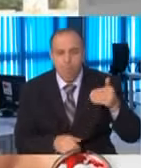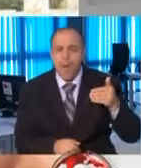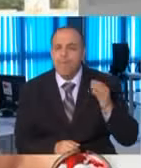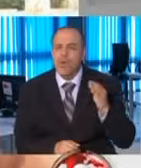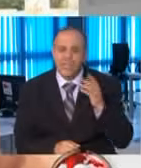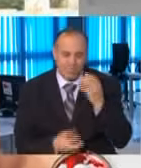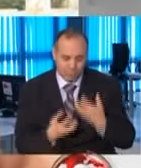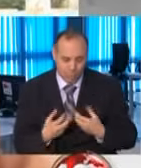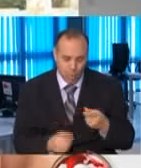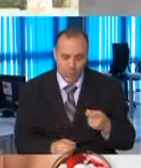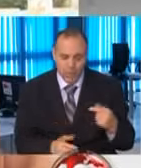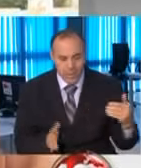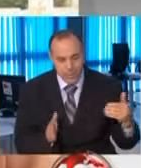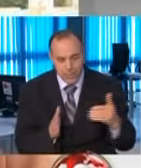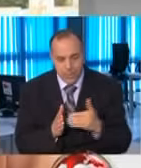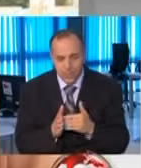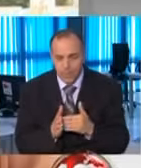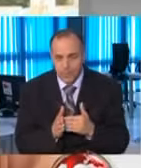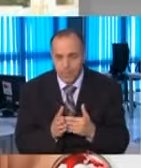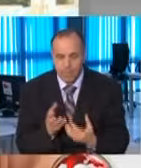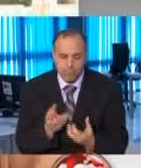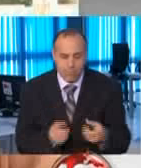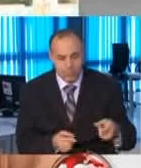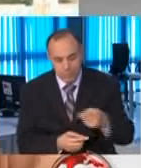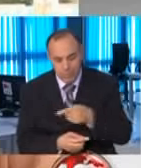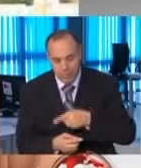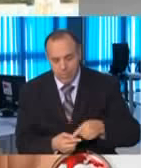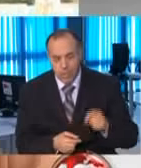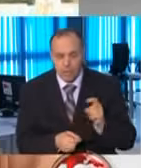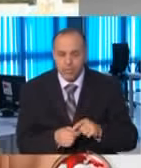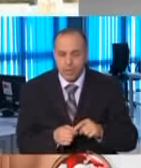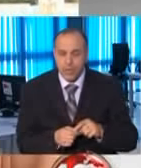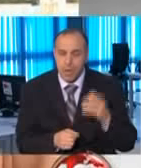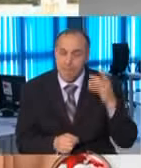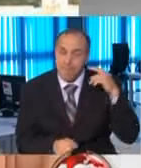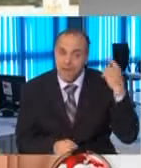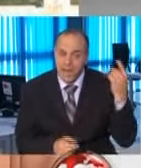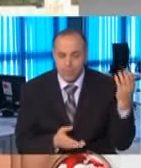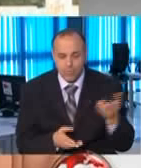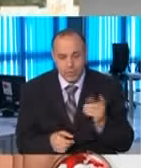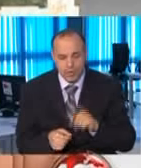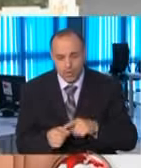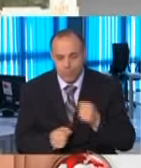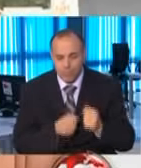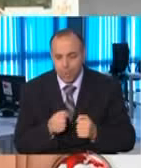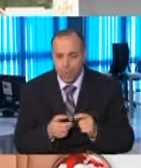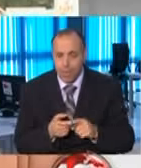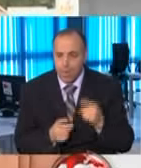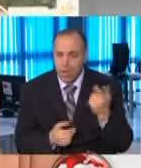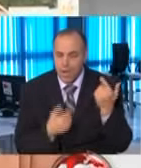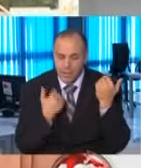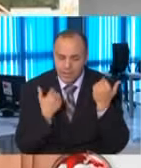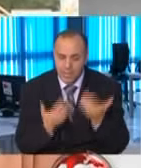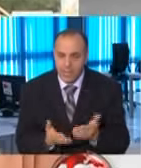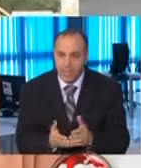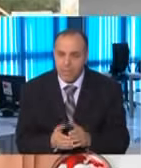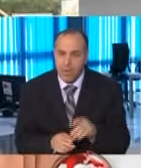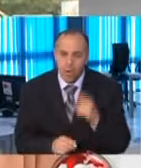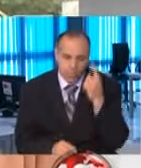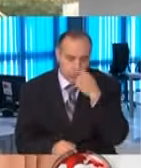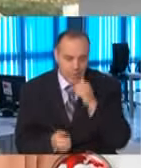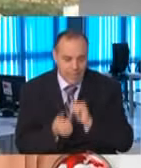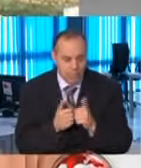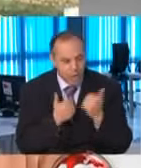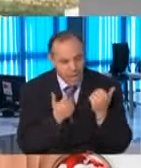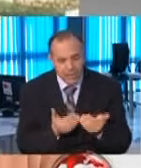البعزيزي إلى وصول مكان احتراقه، وإن شاء الله يشاركوا فيه عدائين مختلف أنحاء العالم، إلى جانب تكريم بعض الوجوه